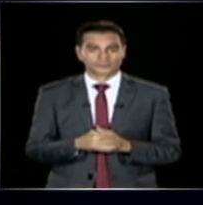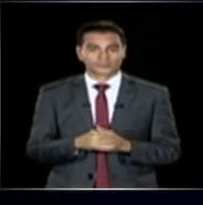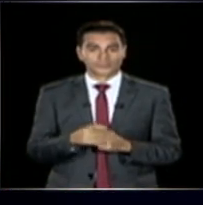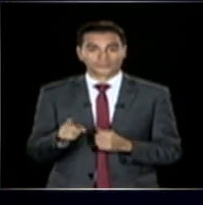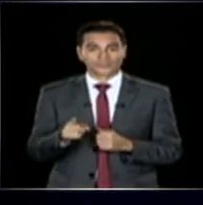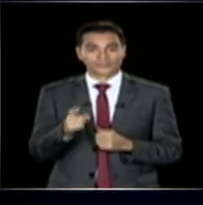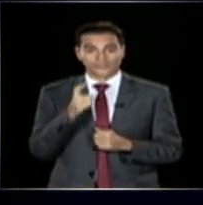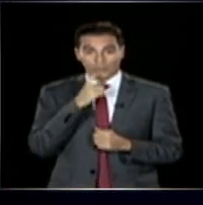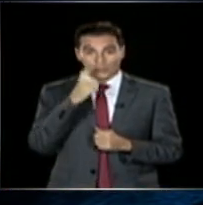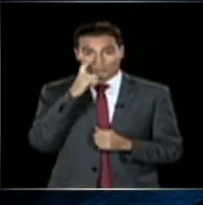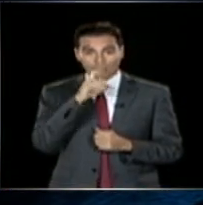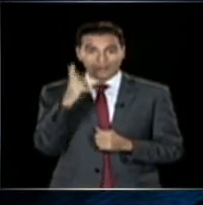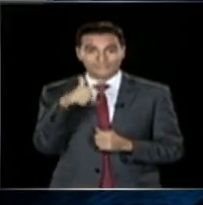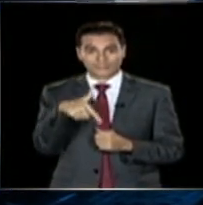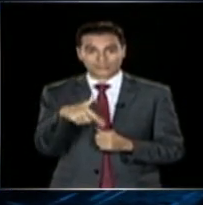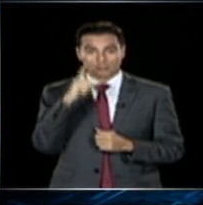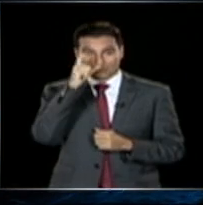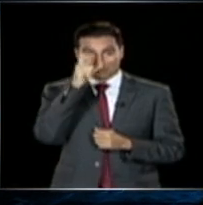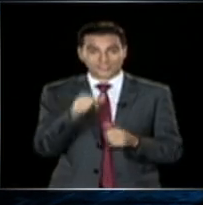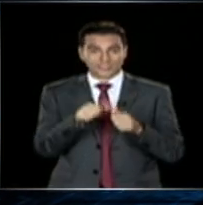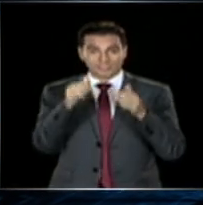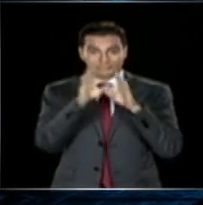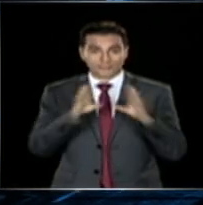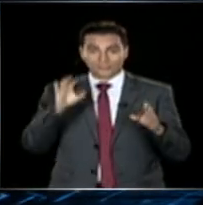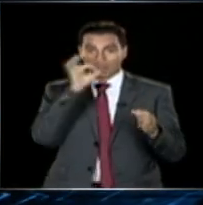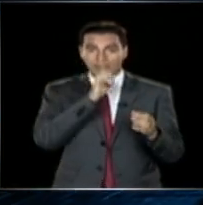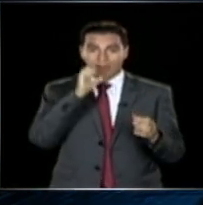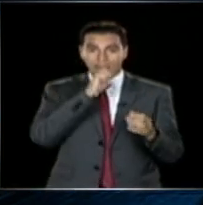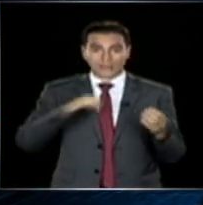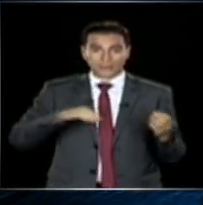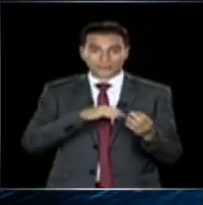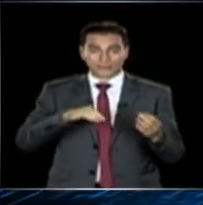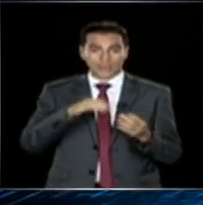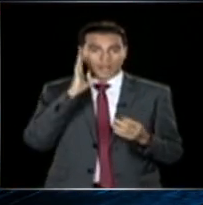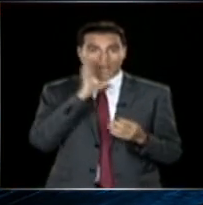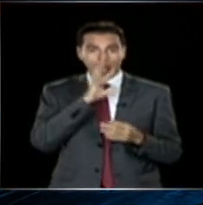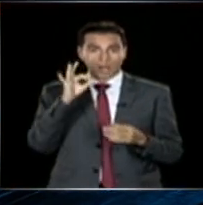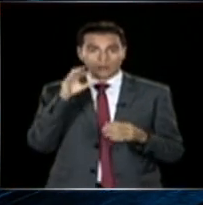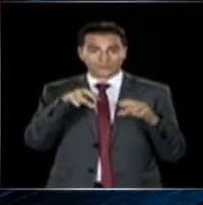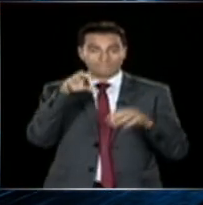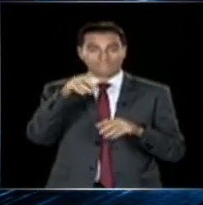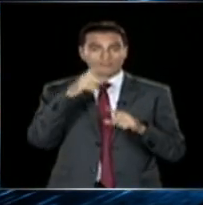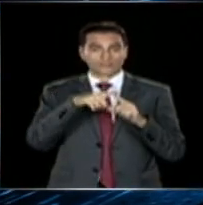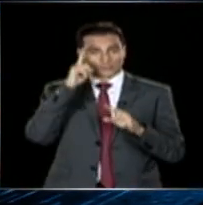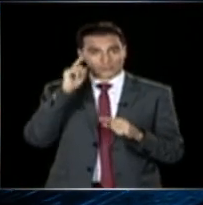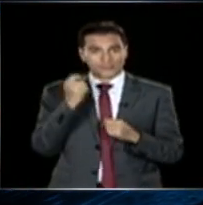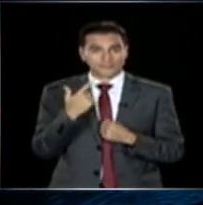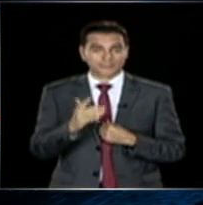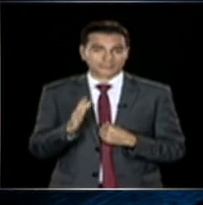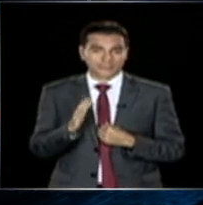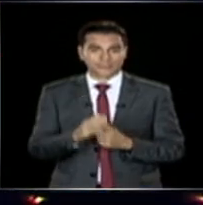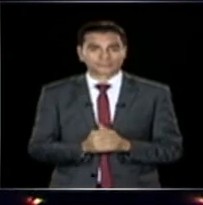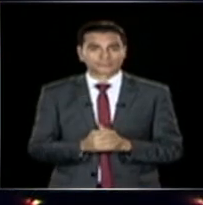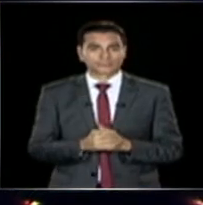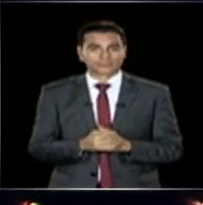فقرة الفنون ست أسئلة: صورة وشخصية، سينما ومسرح، أغاني موسيقى، لوحات ومعالم، وسرعة